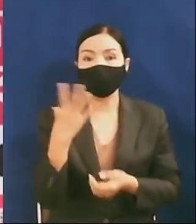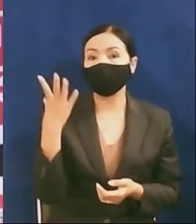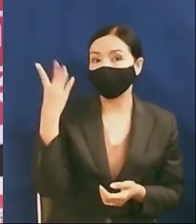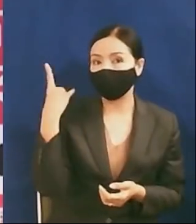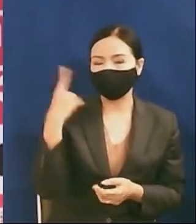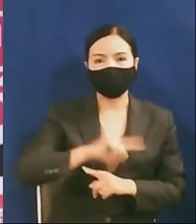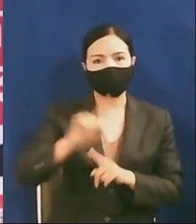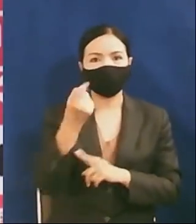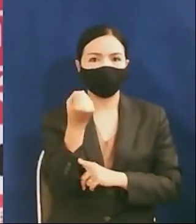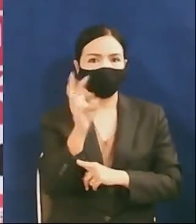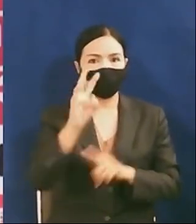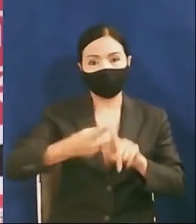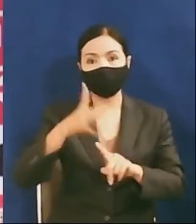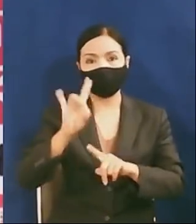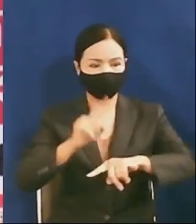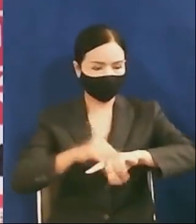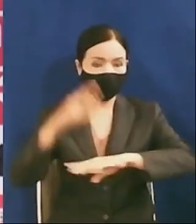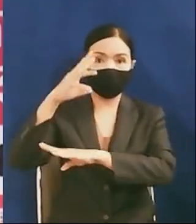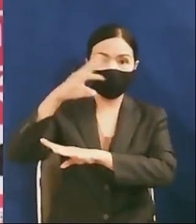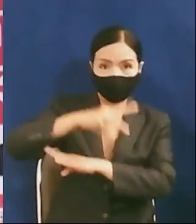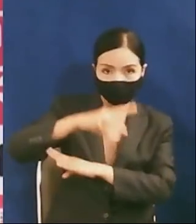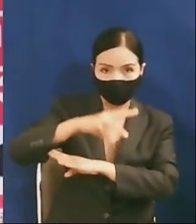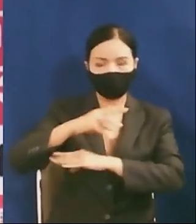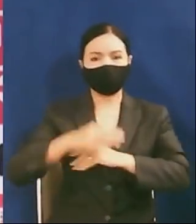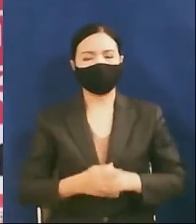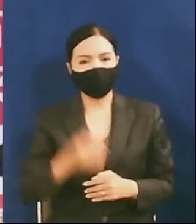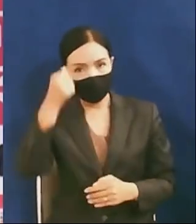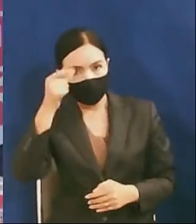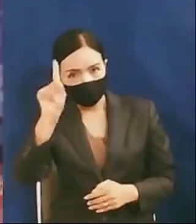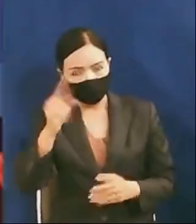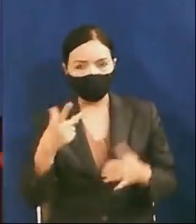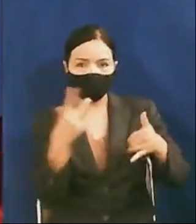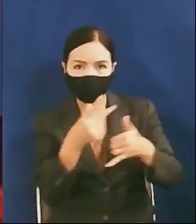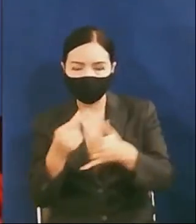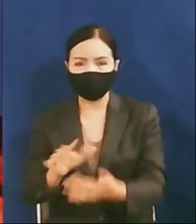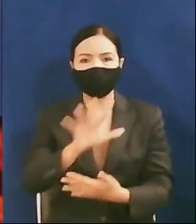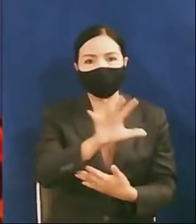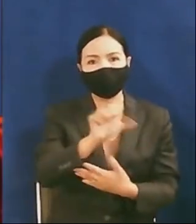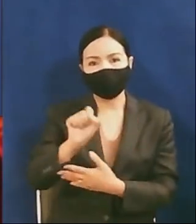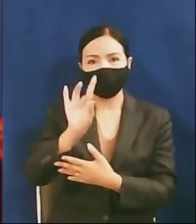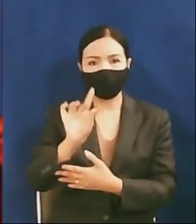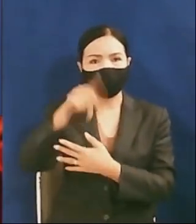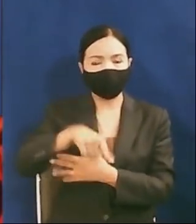านนี้วันที่16สิงหาคมเวลา18นาฬิกานะครับในรอบวันฉีดไป